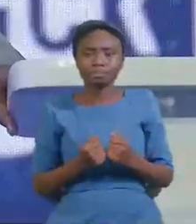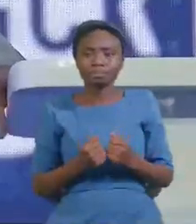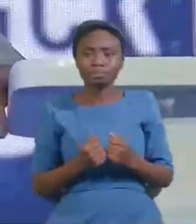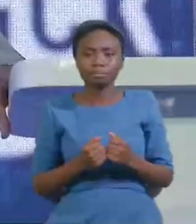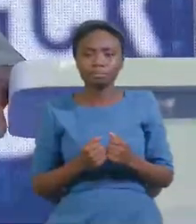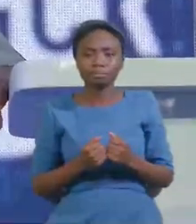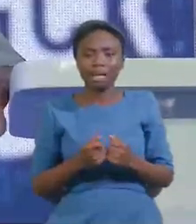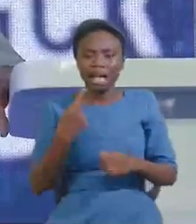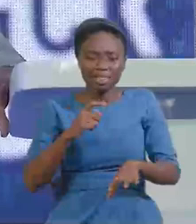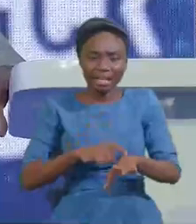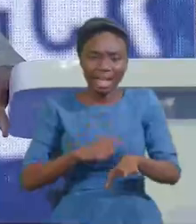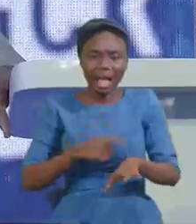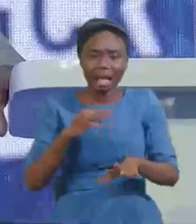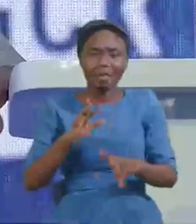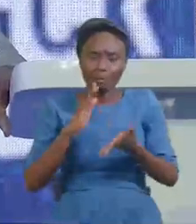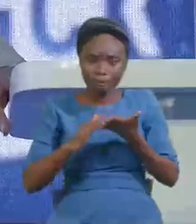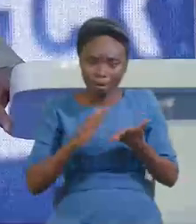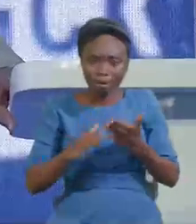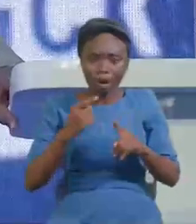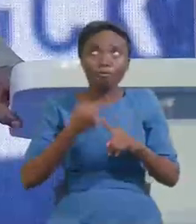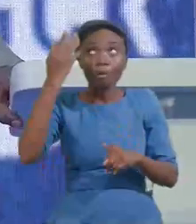L'heure de paix pour toi est venue.